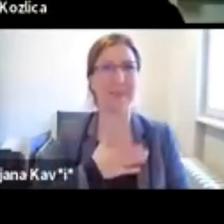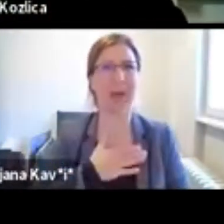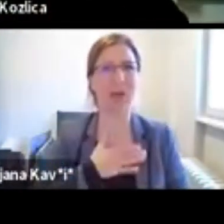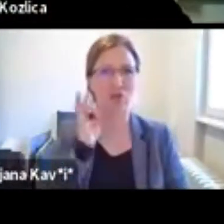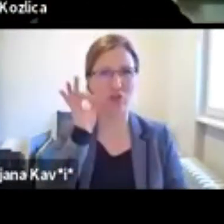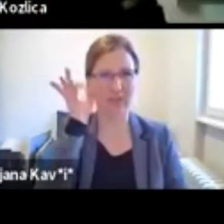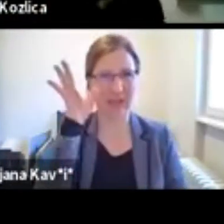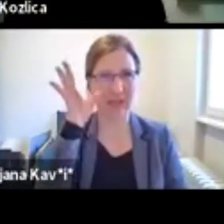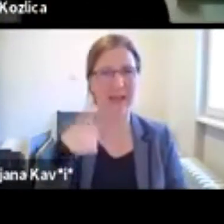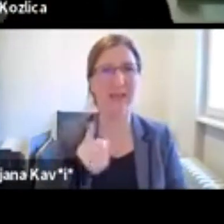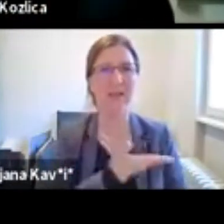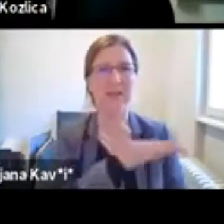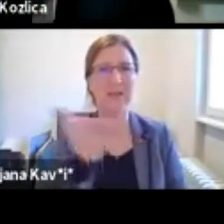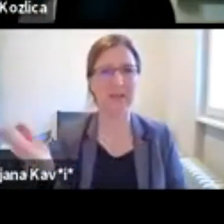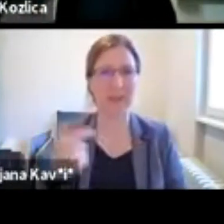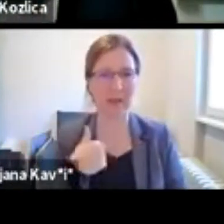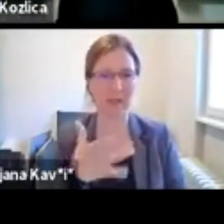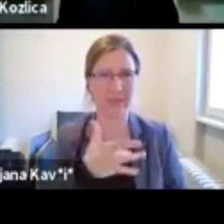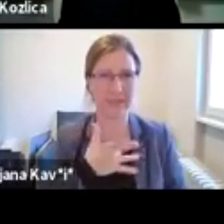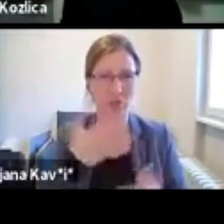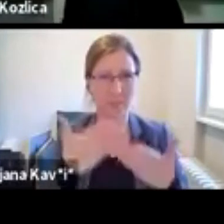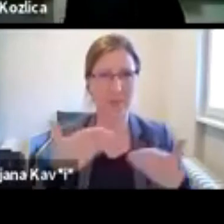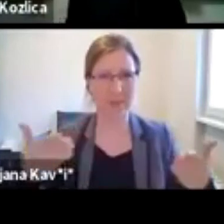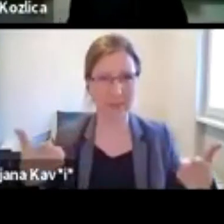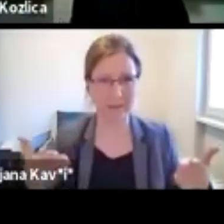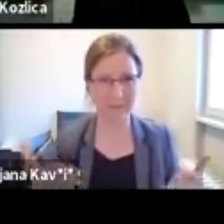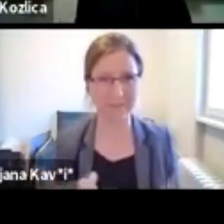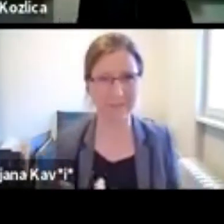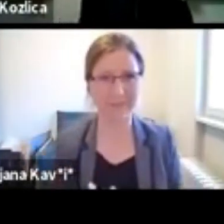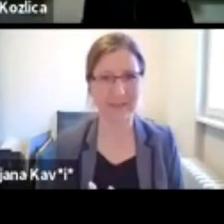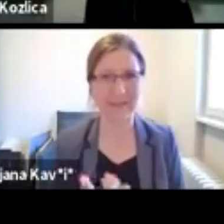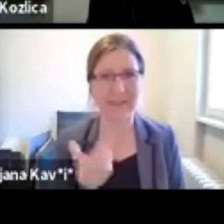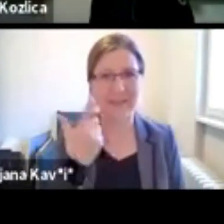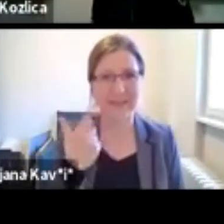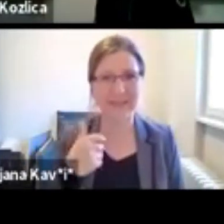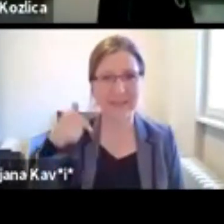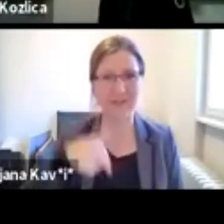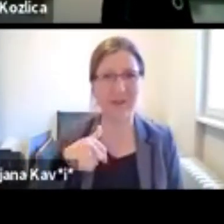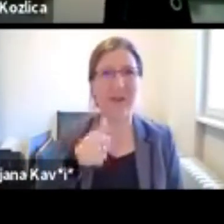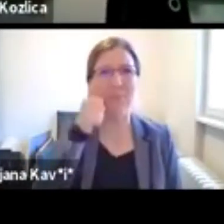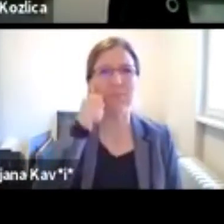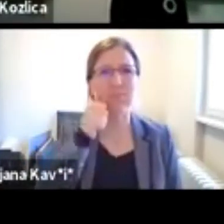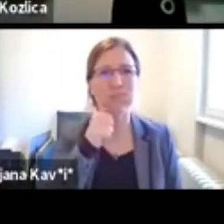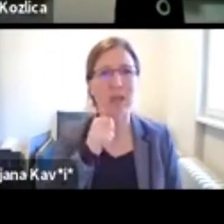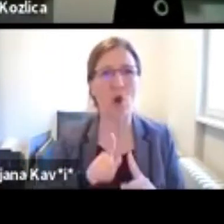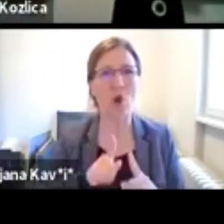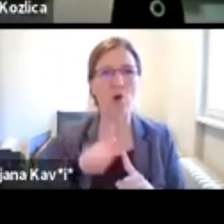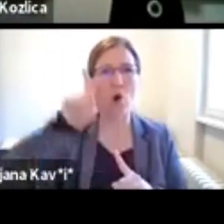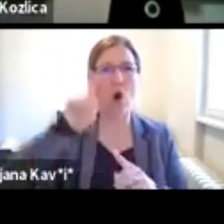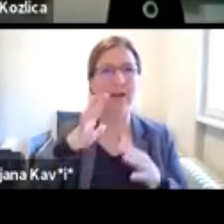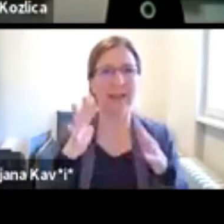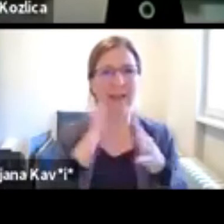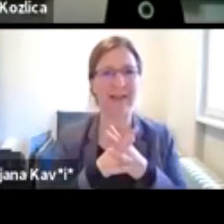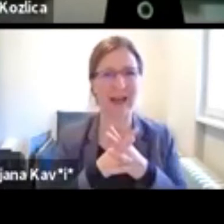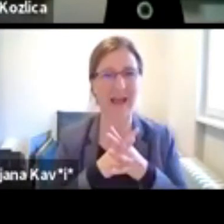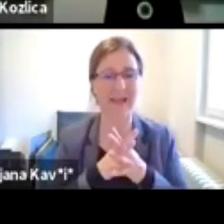vam šaljem srdačne pozdrave iz onako bijelog gornjega grada. Ne znam da li je